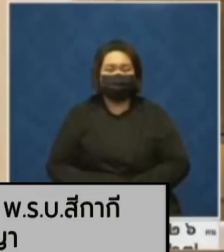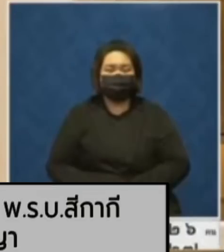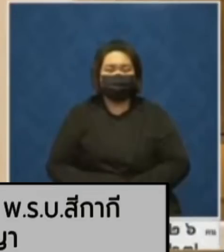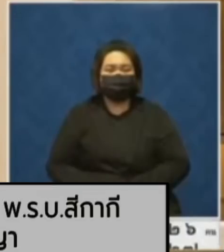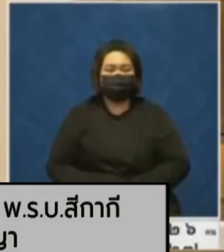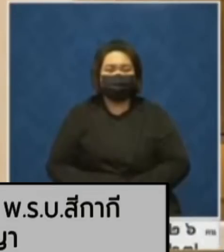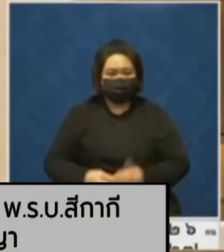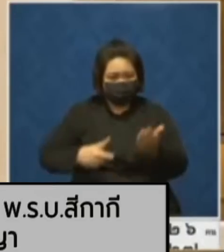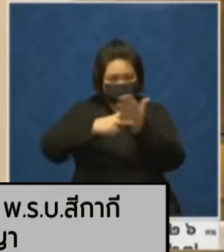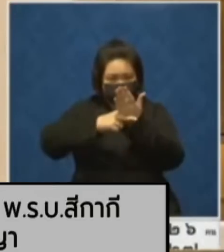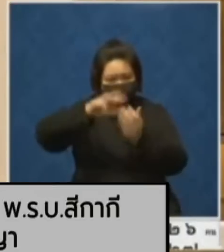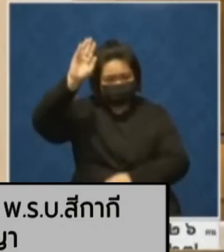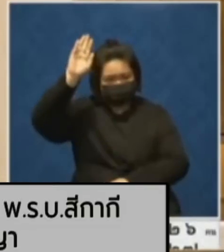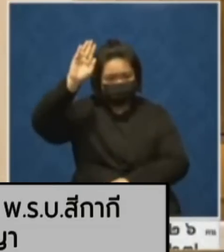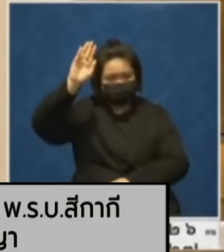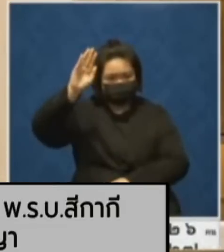ธรัฐานครับ